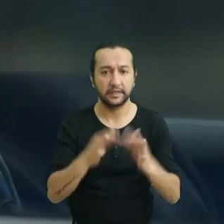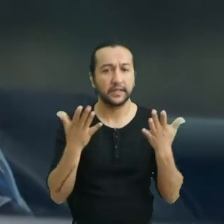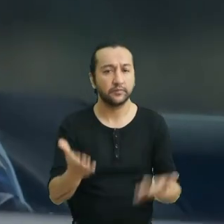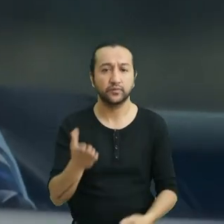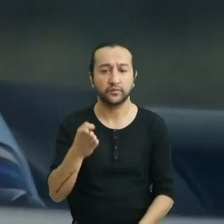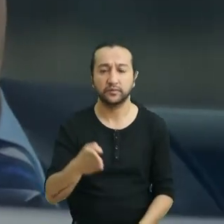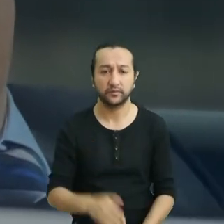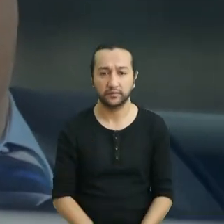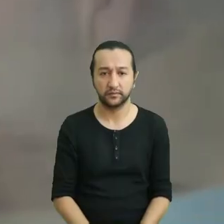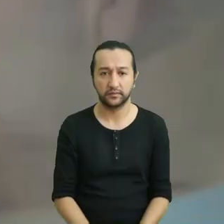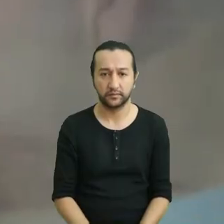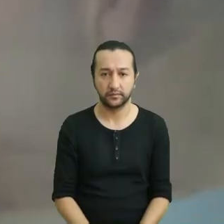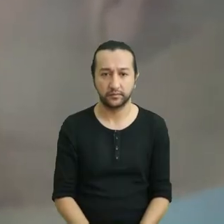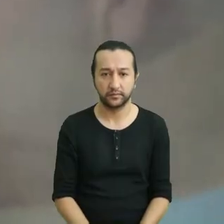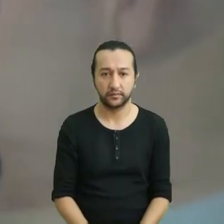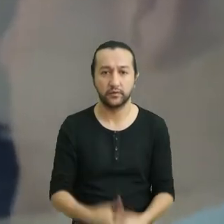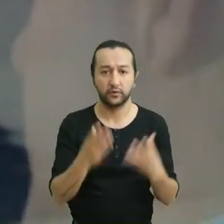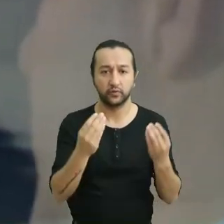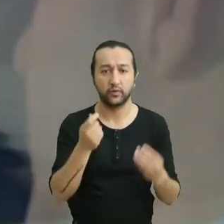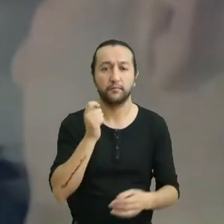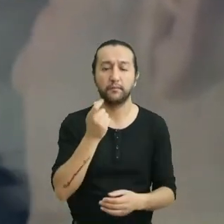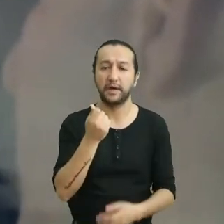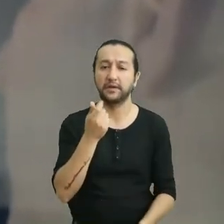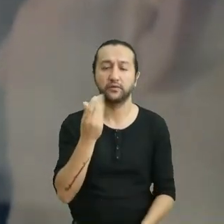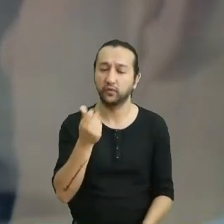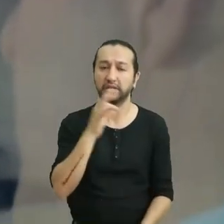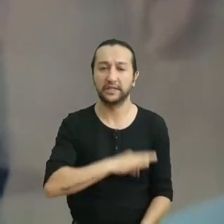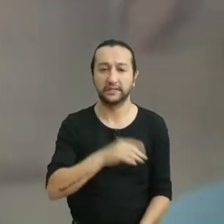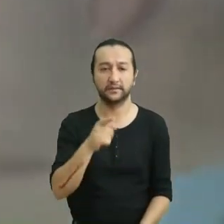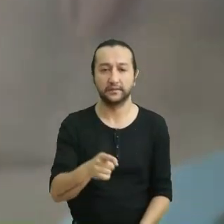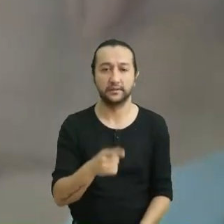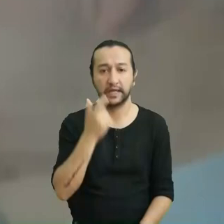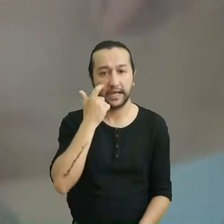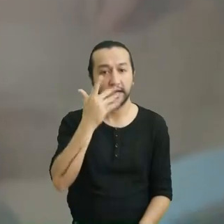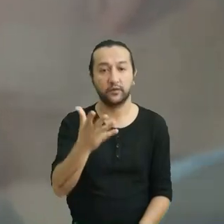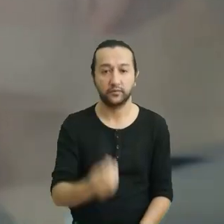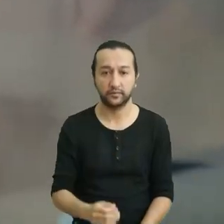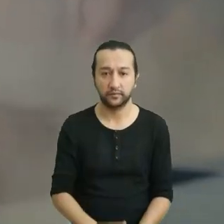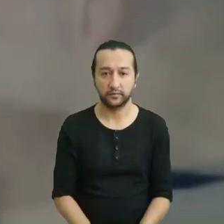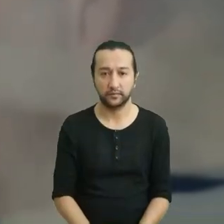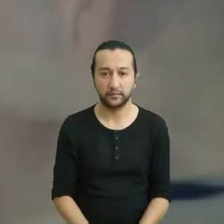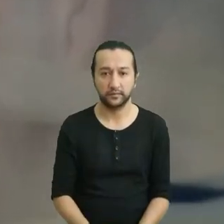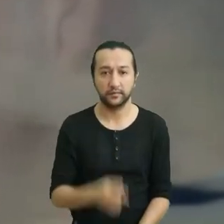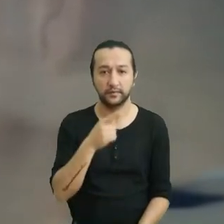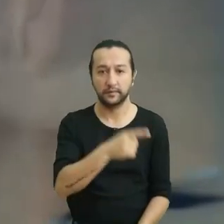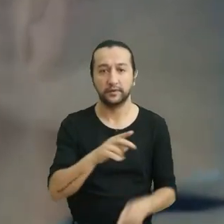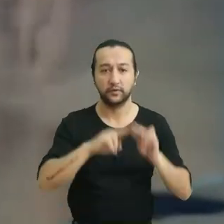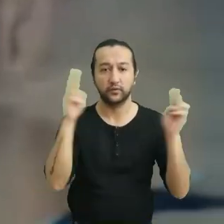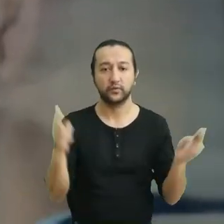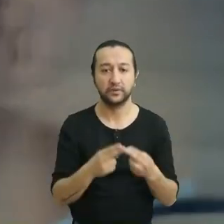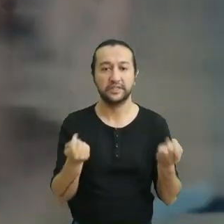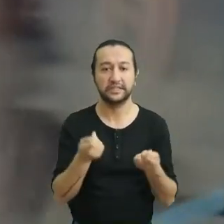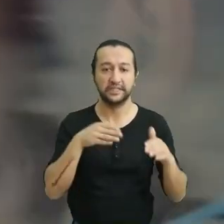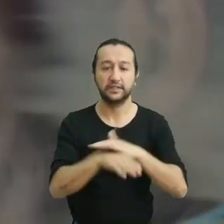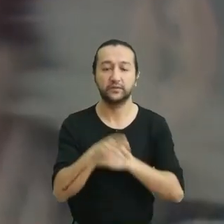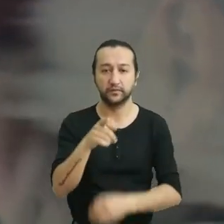Nedir bu? Beyce dosyası. Çok para bir oğlum. Hayırlı olsun. Beynel neler iş adamı